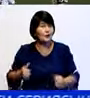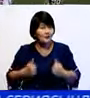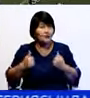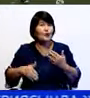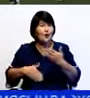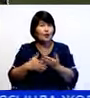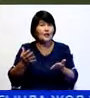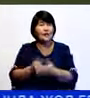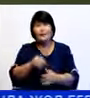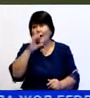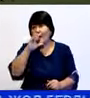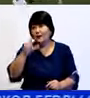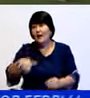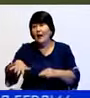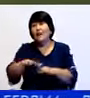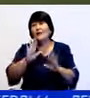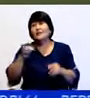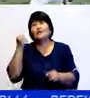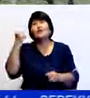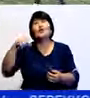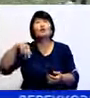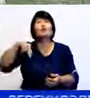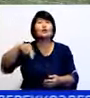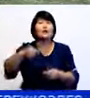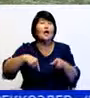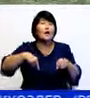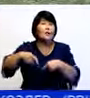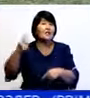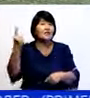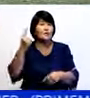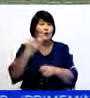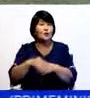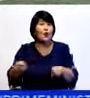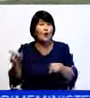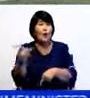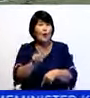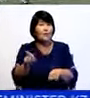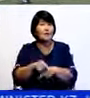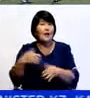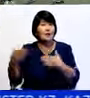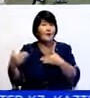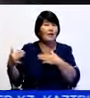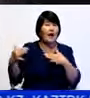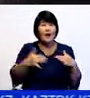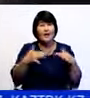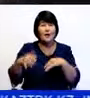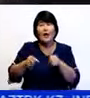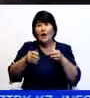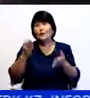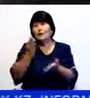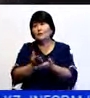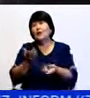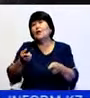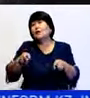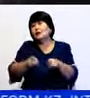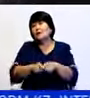қолдауын тапқан қасқырлар алаңға тек жеңіс үшін шықты. Матчтың бірінші бөлігінде қос тарапта бір-біріне алма кезек қауіпті шабуылдар